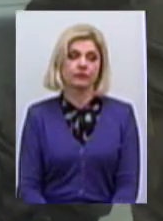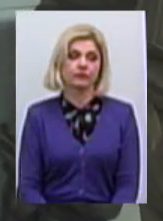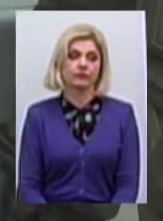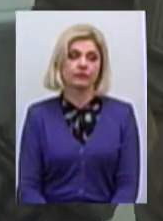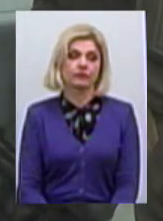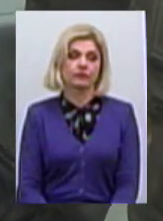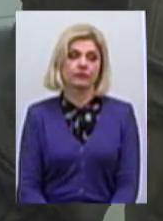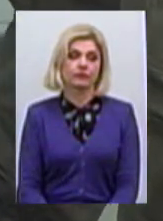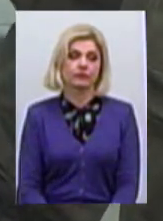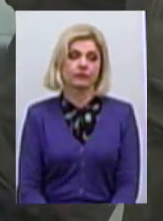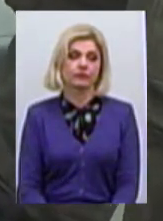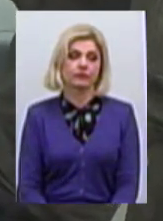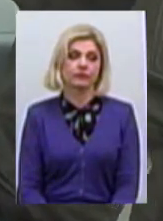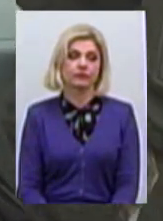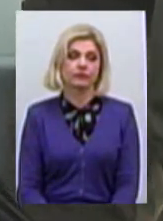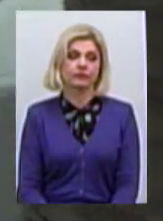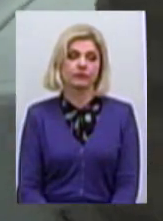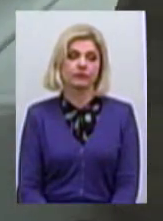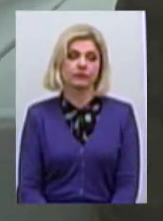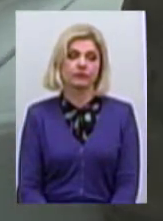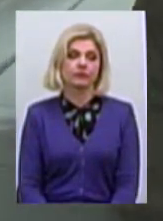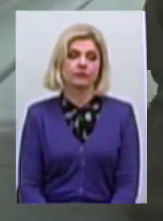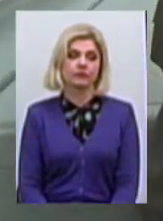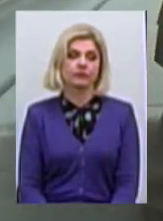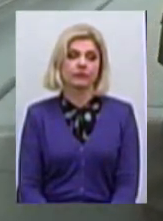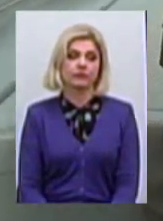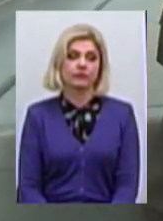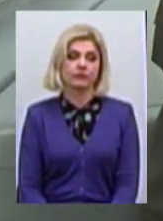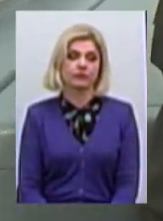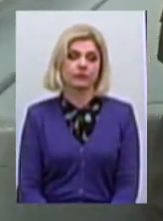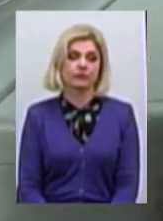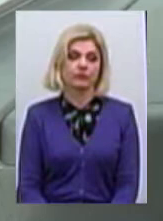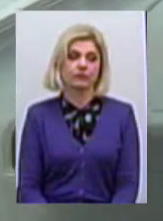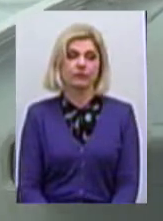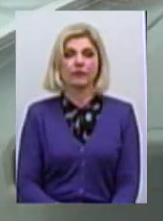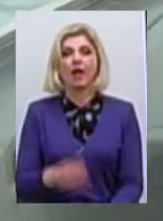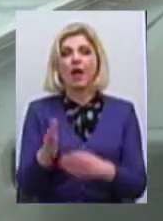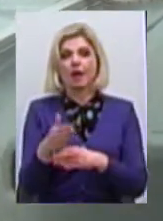Ось він, да, бачите, одні розтілся вже. Ось кожі закрай.